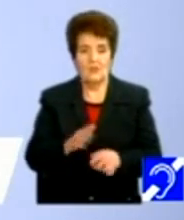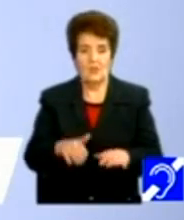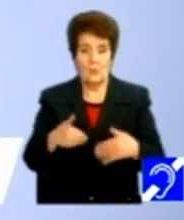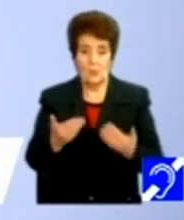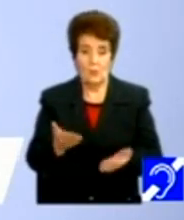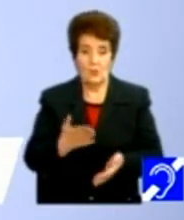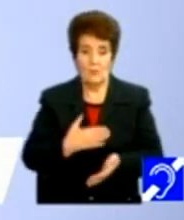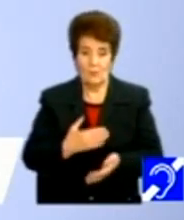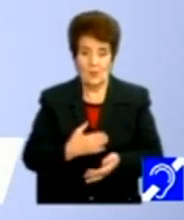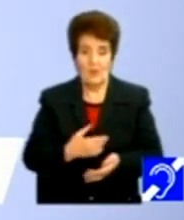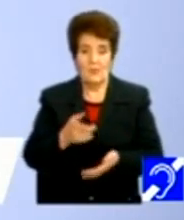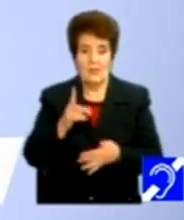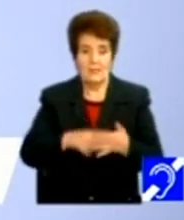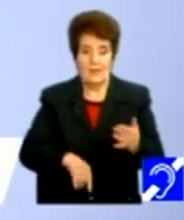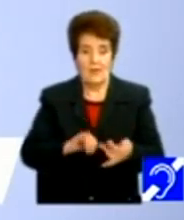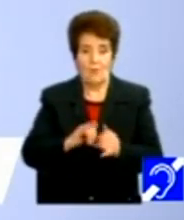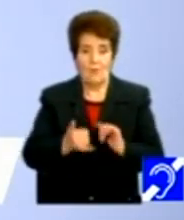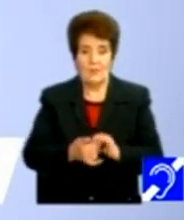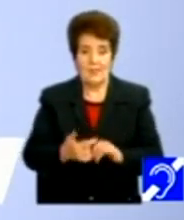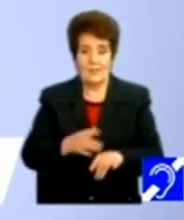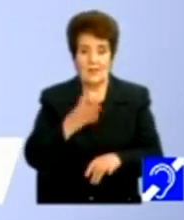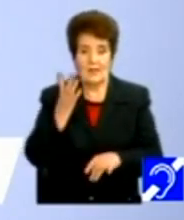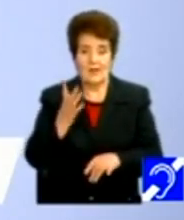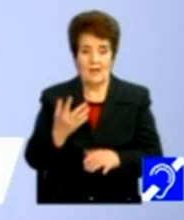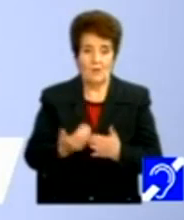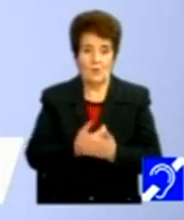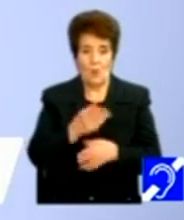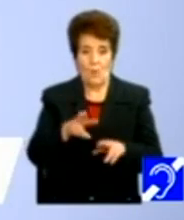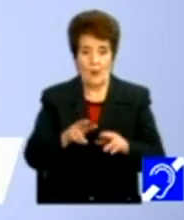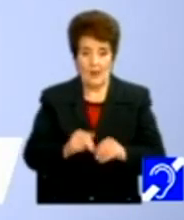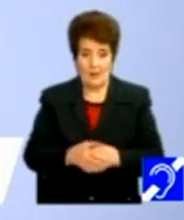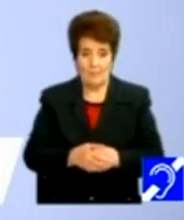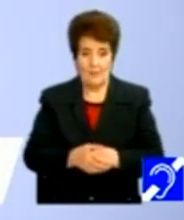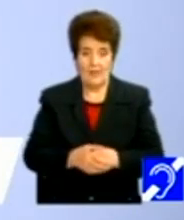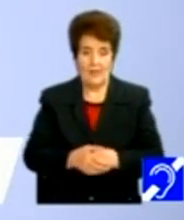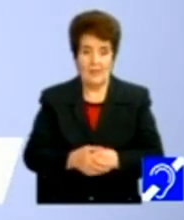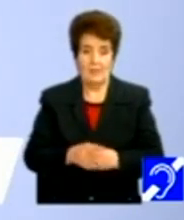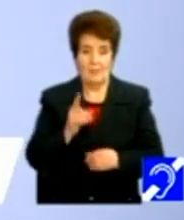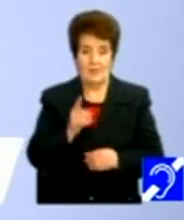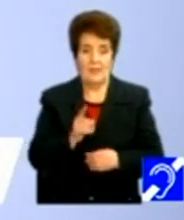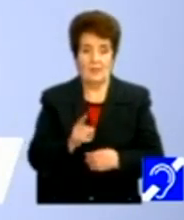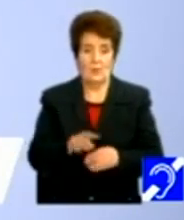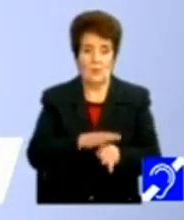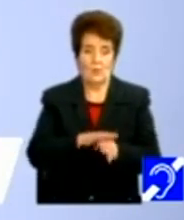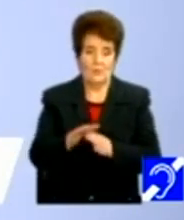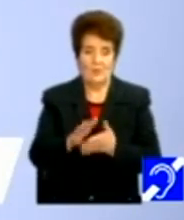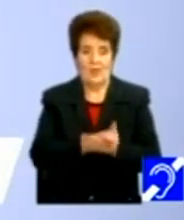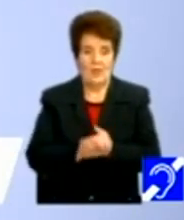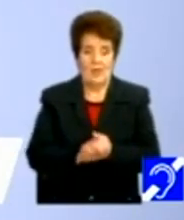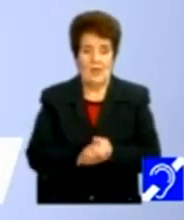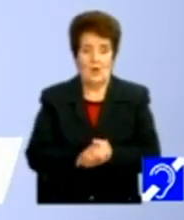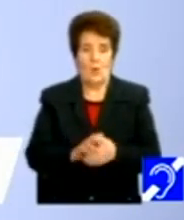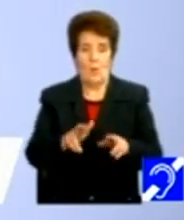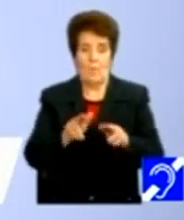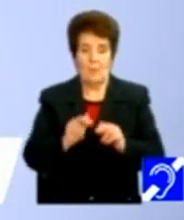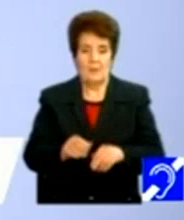propunem noi. Și desigur, în condițiile în care vom avea un nou parlament, printr-un exercițiu comun cu